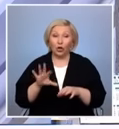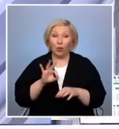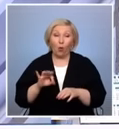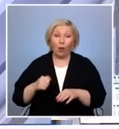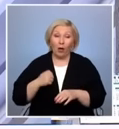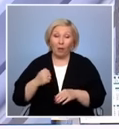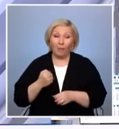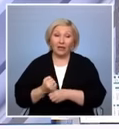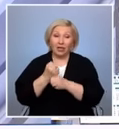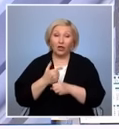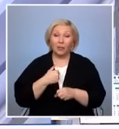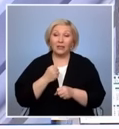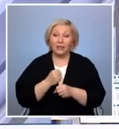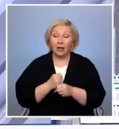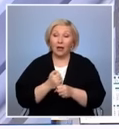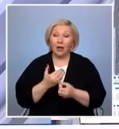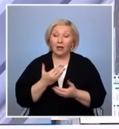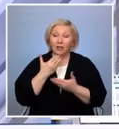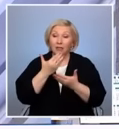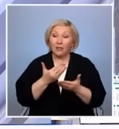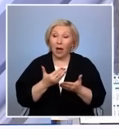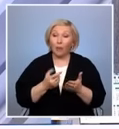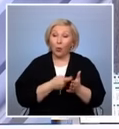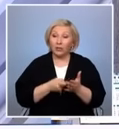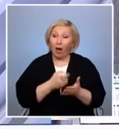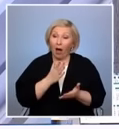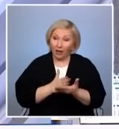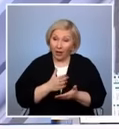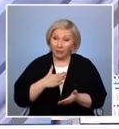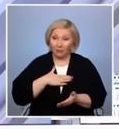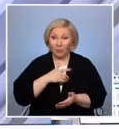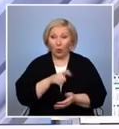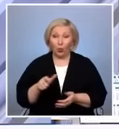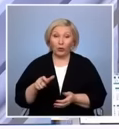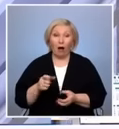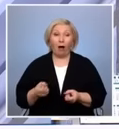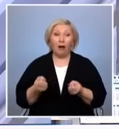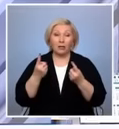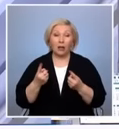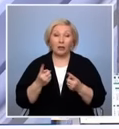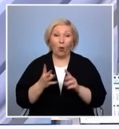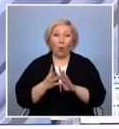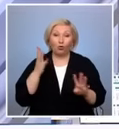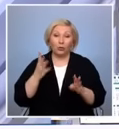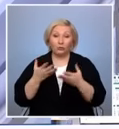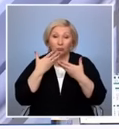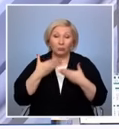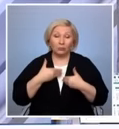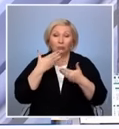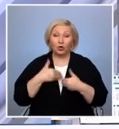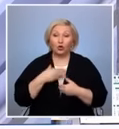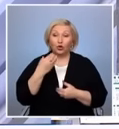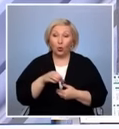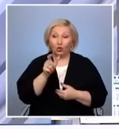Республики Башкортостан. Вдумайтесь в эту цифру. 17 батальонов и полков. Стоит отметить, что практически в тот же самый